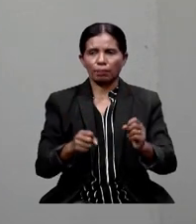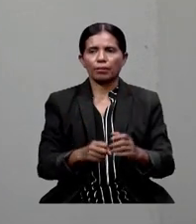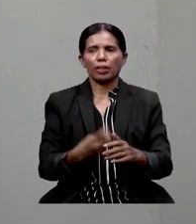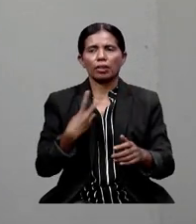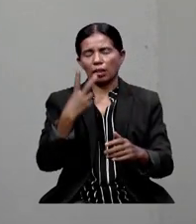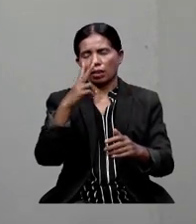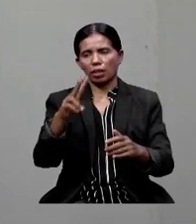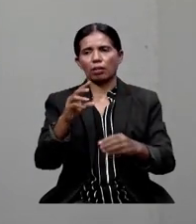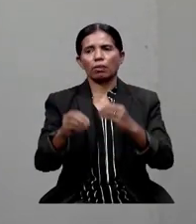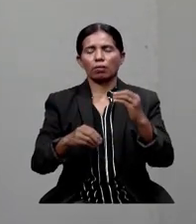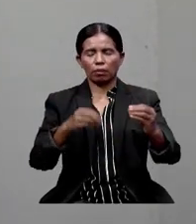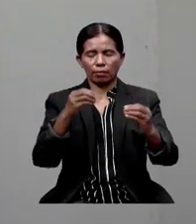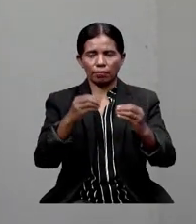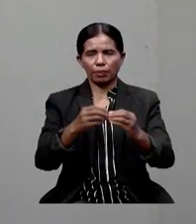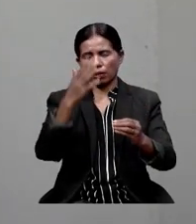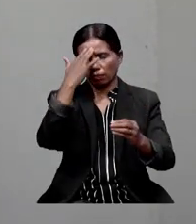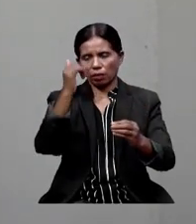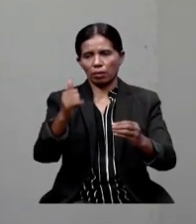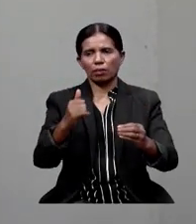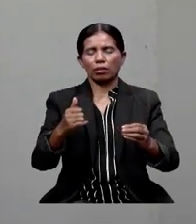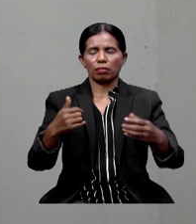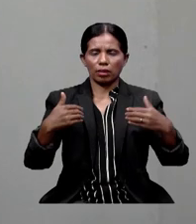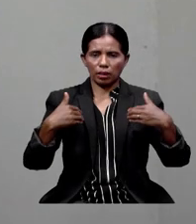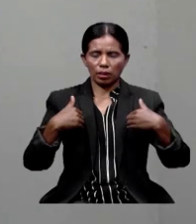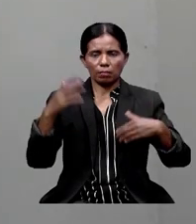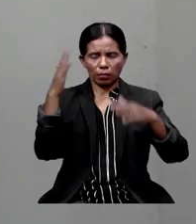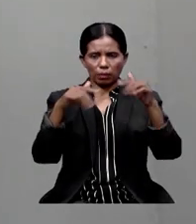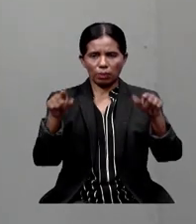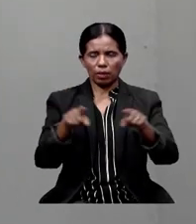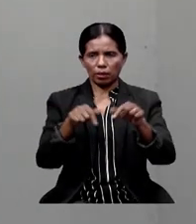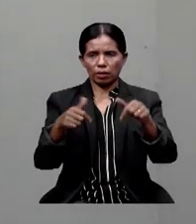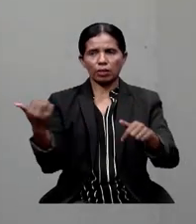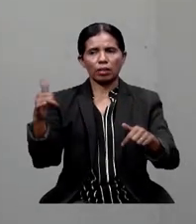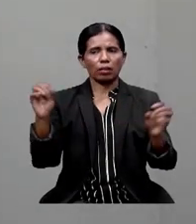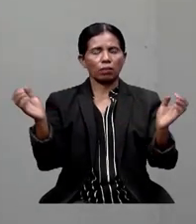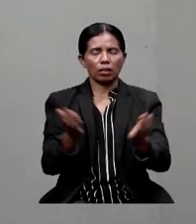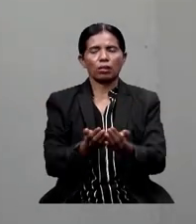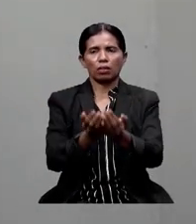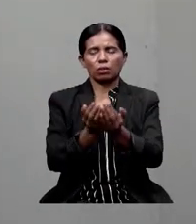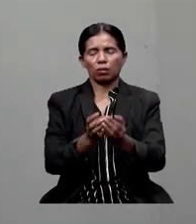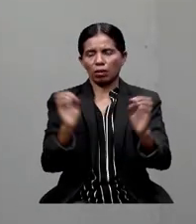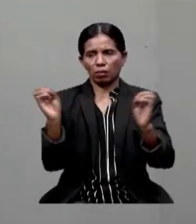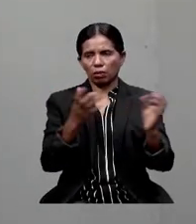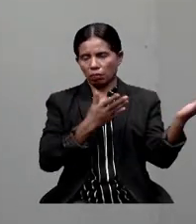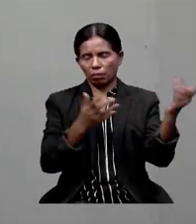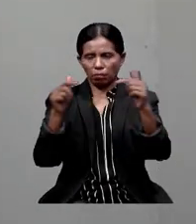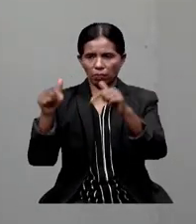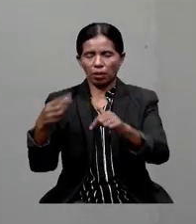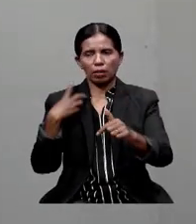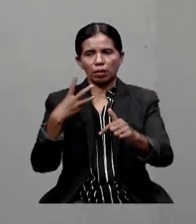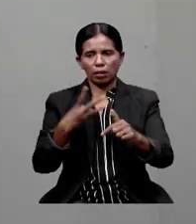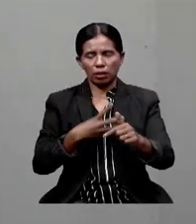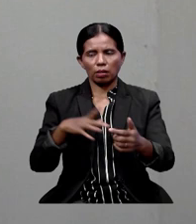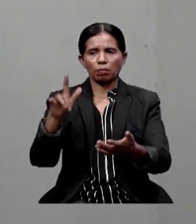letak tansa mga akontese sa taon na ni sir la koy sir ni ro la koy mai tama ita ni porto para